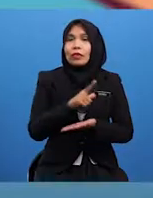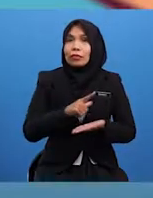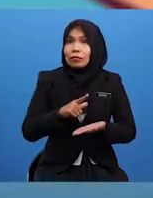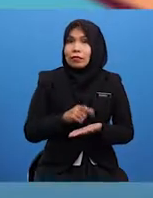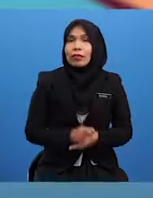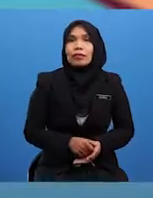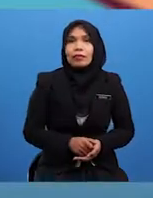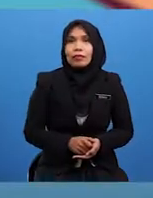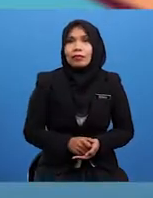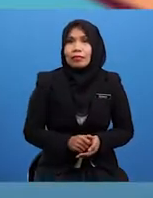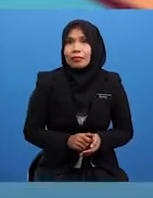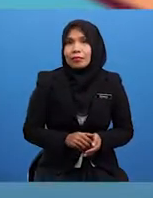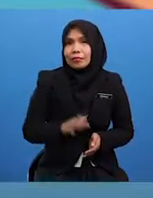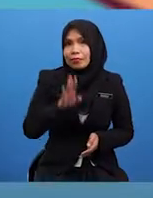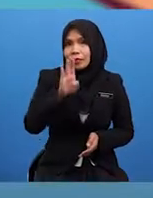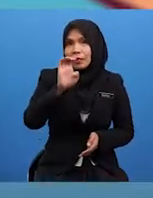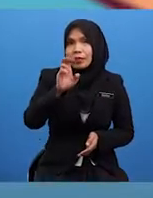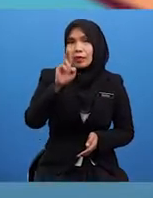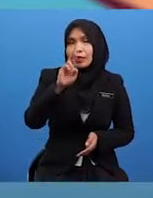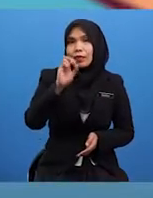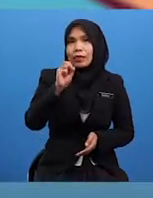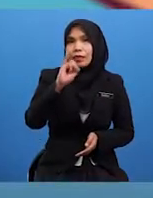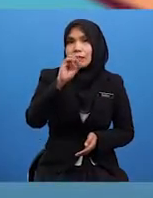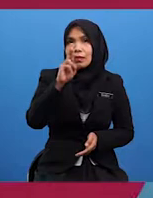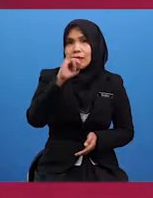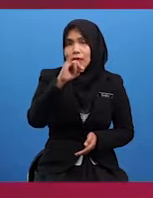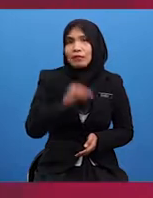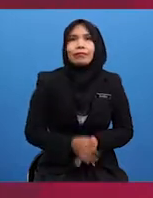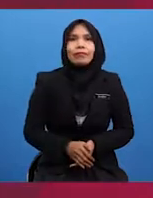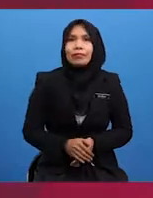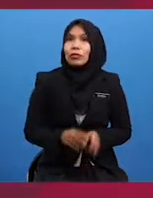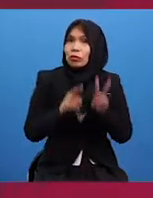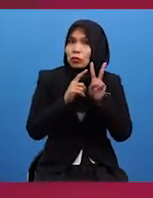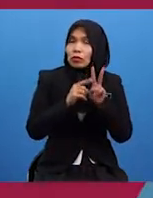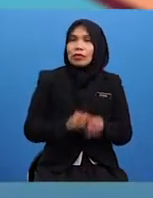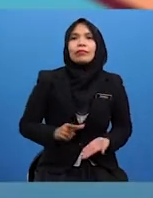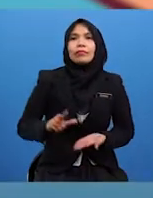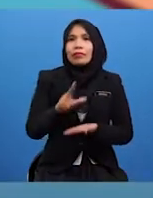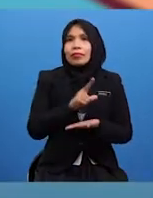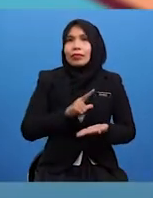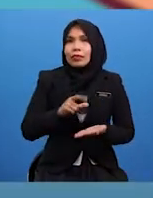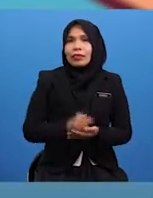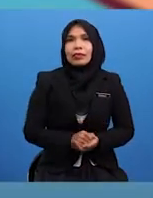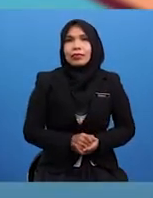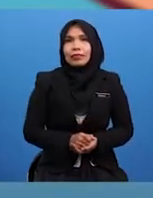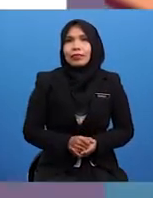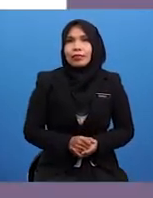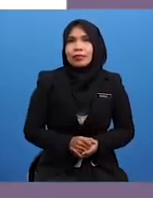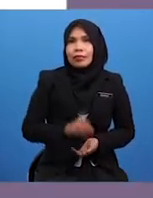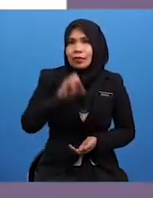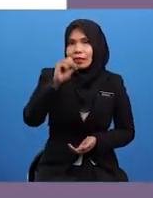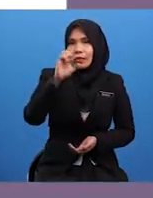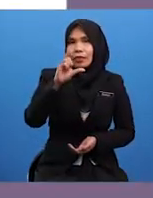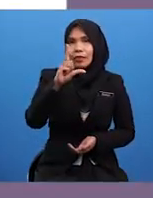Mari cikgu kenalkan dengan lebih terperinci kedua-dua litar ini. Litar bersiri adalah